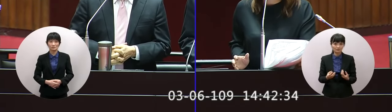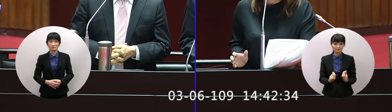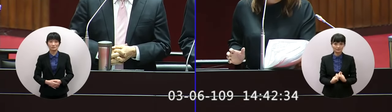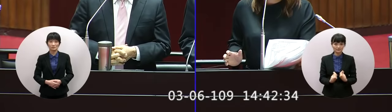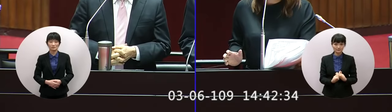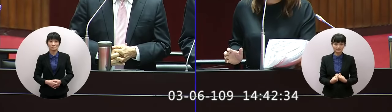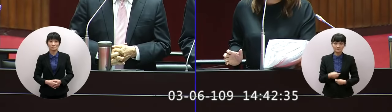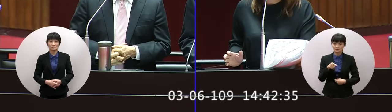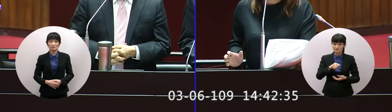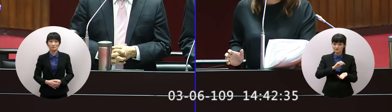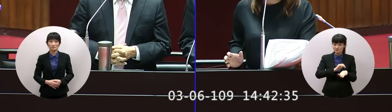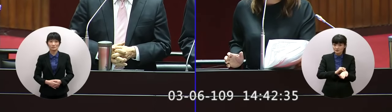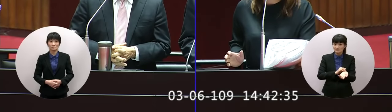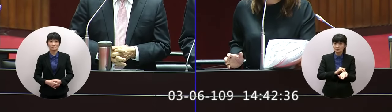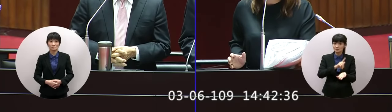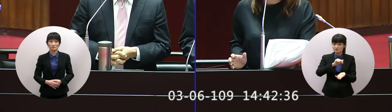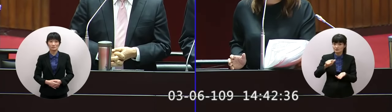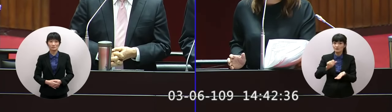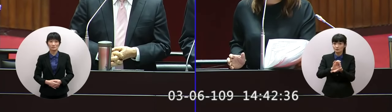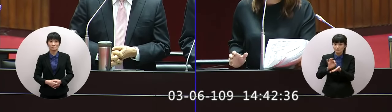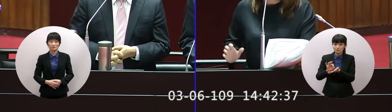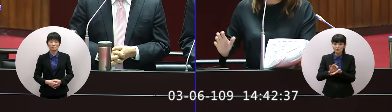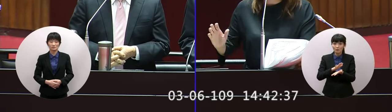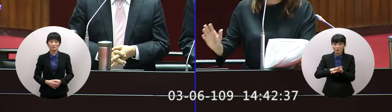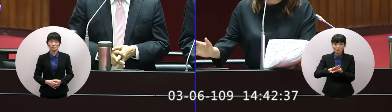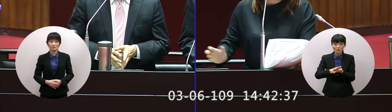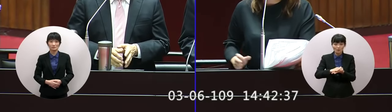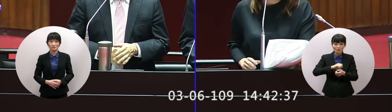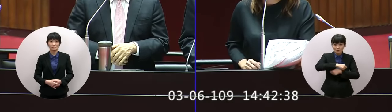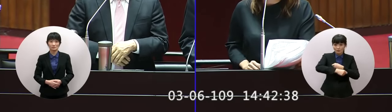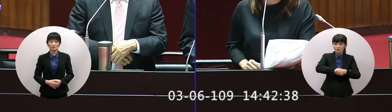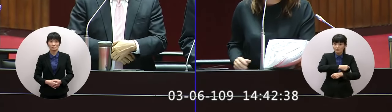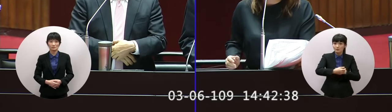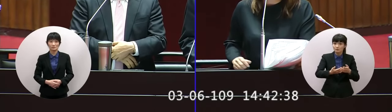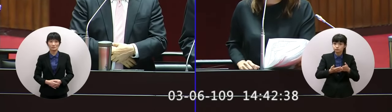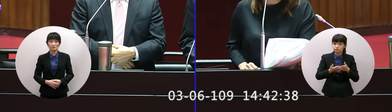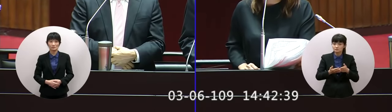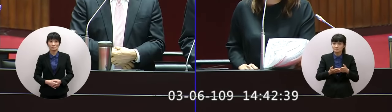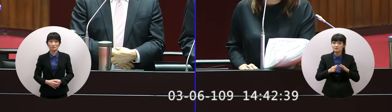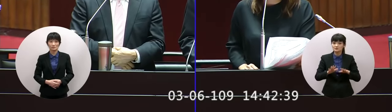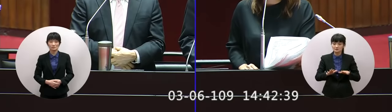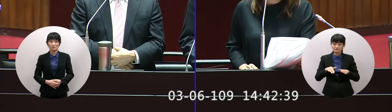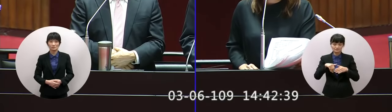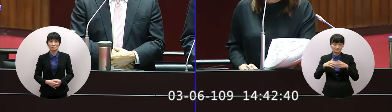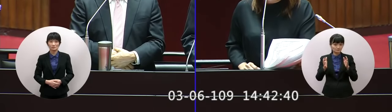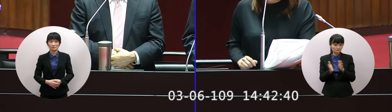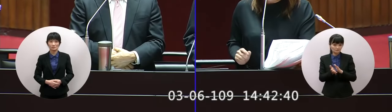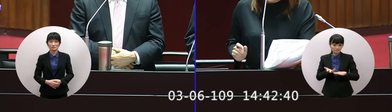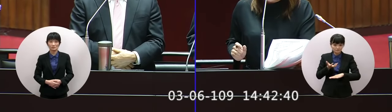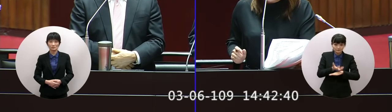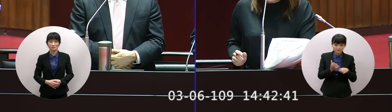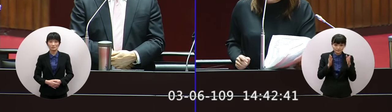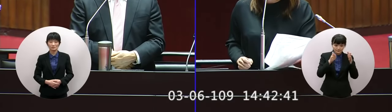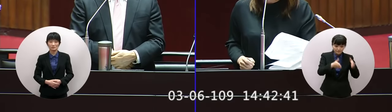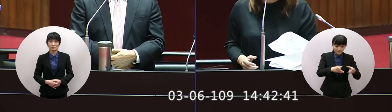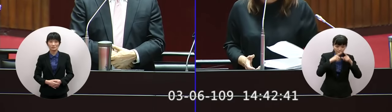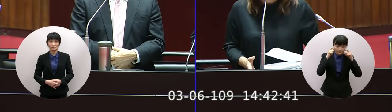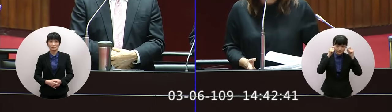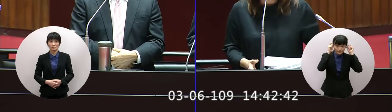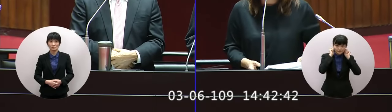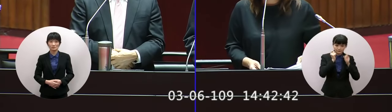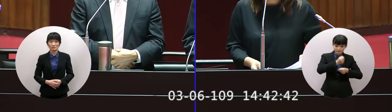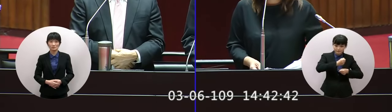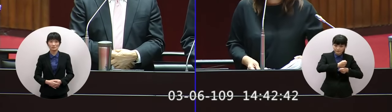是我们现在都是用战备存量，因为大家都投入到口罩的制造生产去了，所以这个部